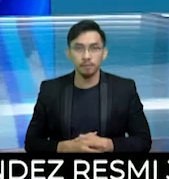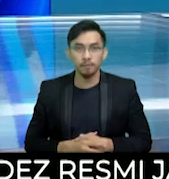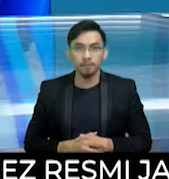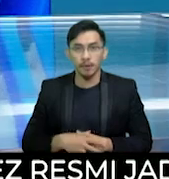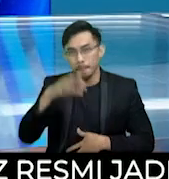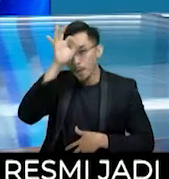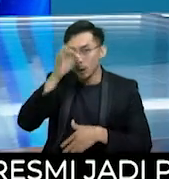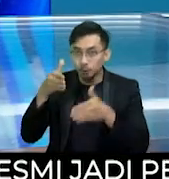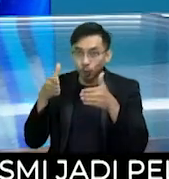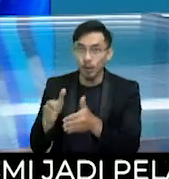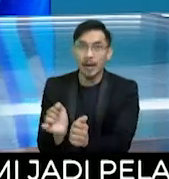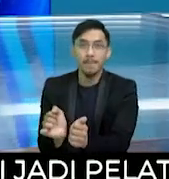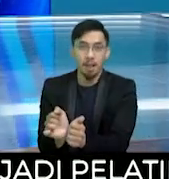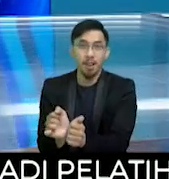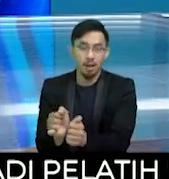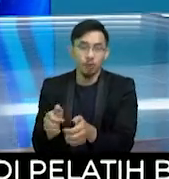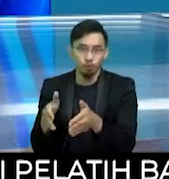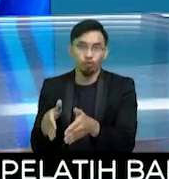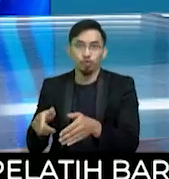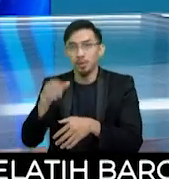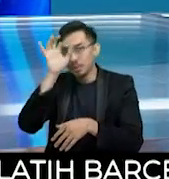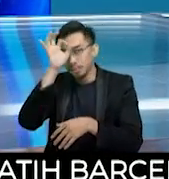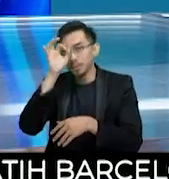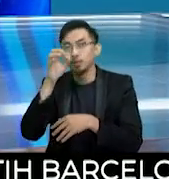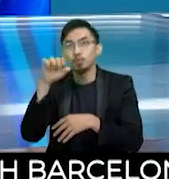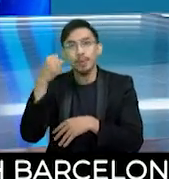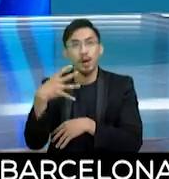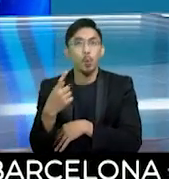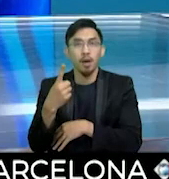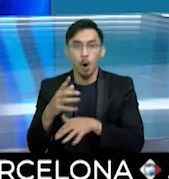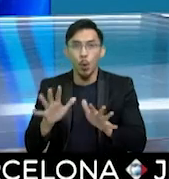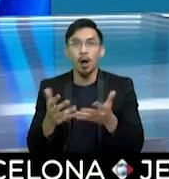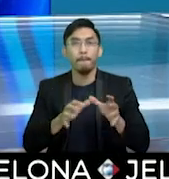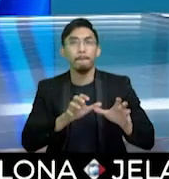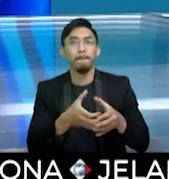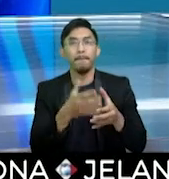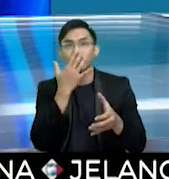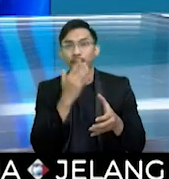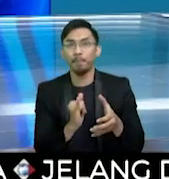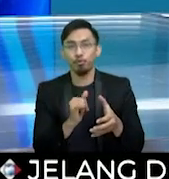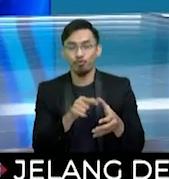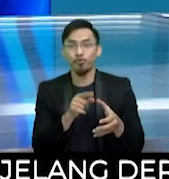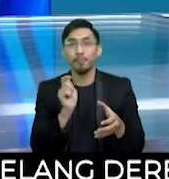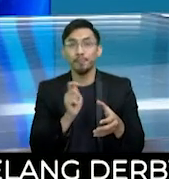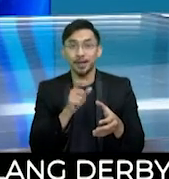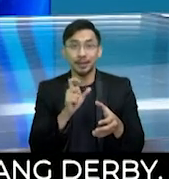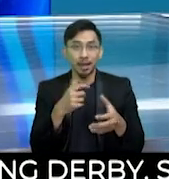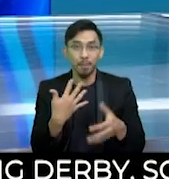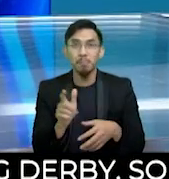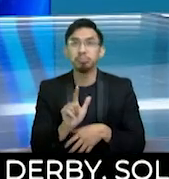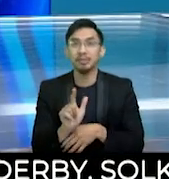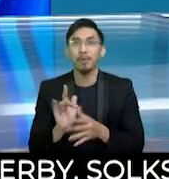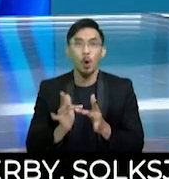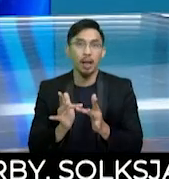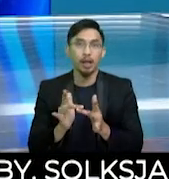Direktorat Reserse Kriminal Khusus Polda Sumatera Utara mengungkap sindikat penipuan bermodus pinjaman online. Kedua pelaku menipu ratusan korban